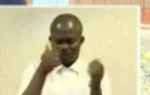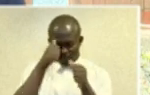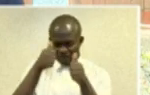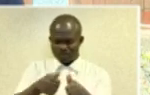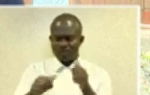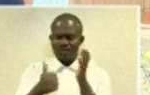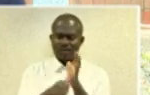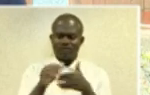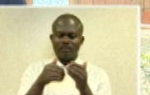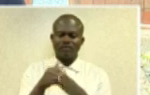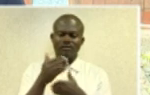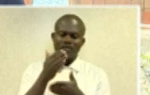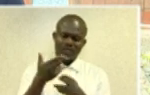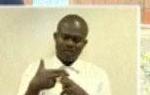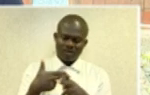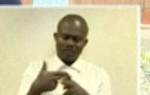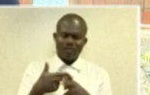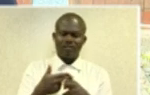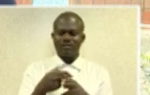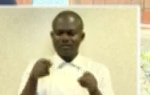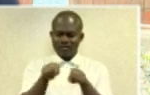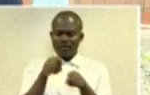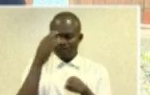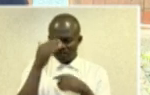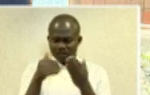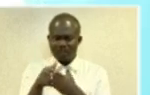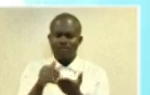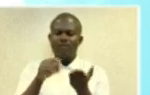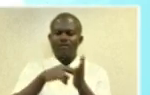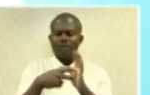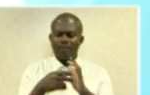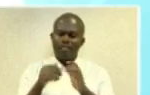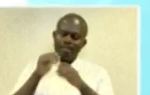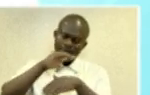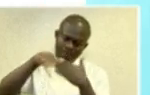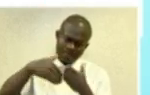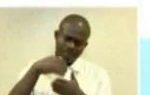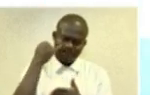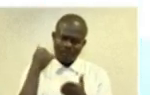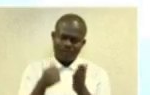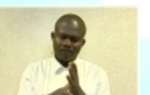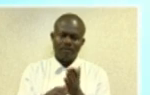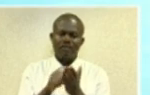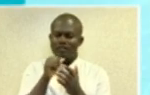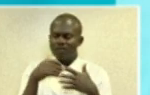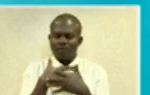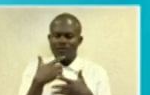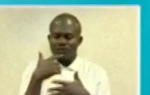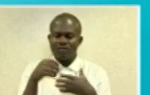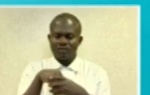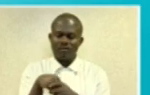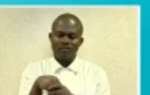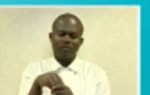ugasanga naho ni hafi kimwe, wareba n'imishinga ishamikiyo no ugasanga ni ibibazo bikomeye. Rero ni ikigo ntatinya kuvuga ko kiri mu